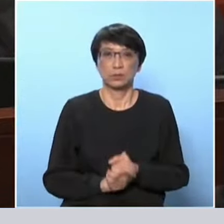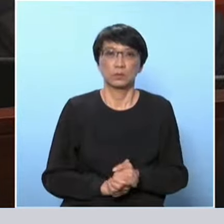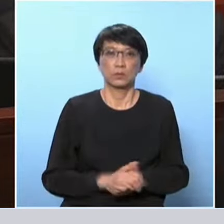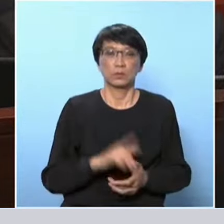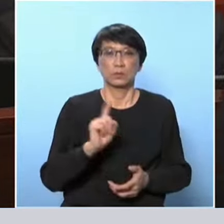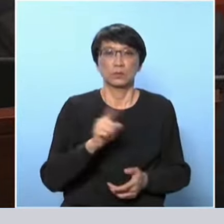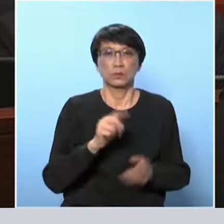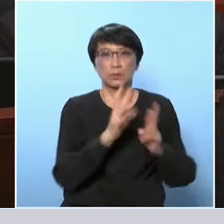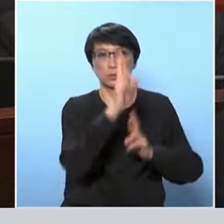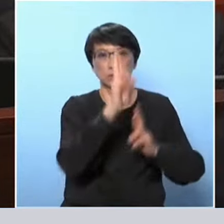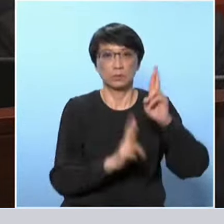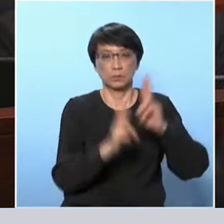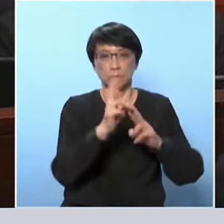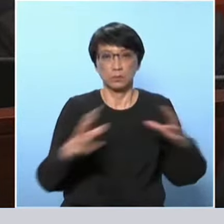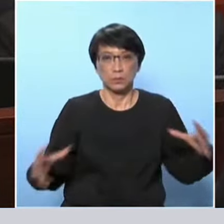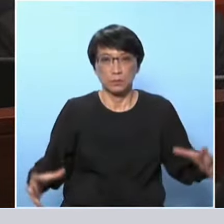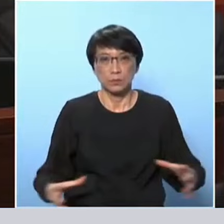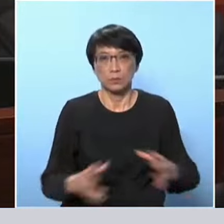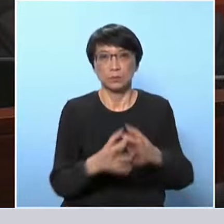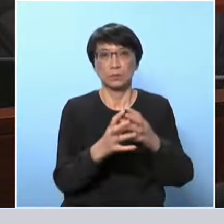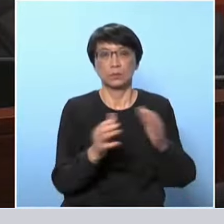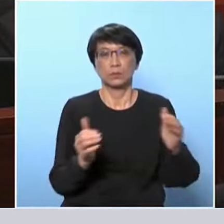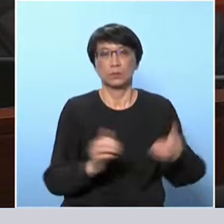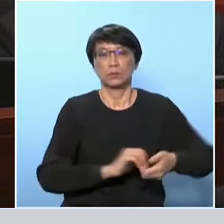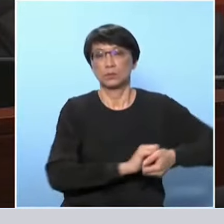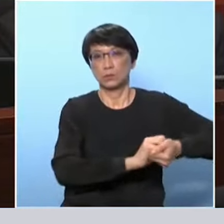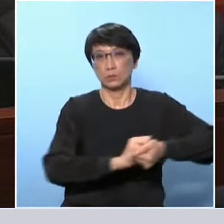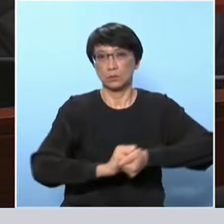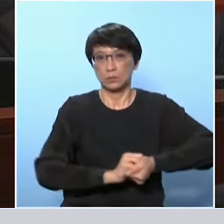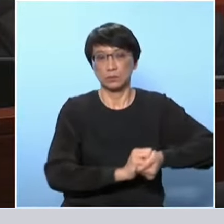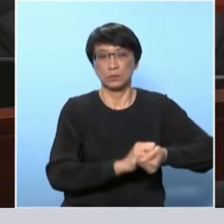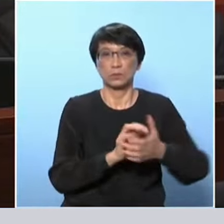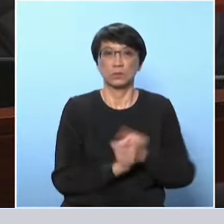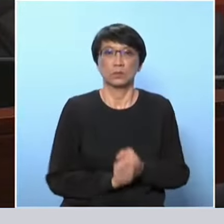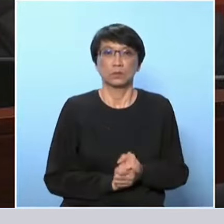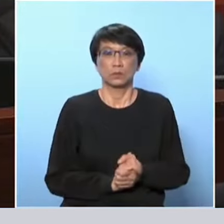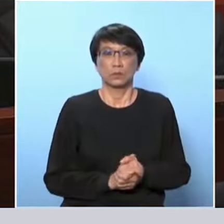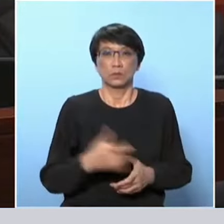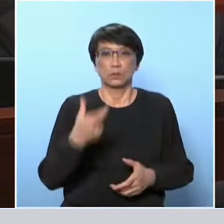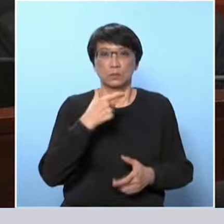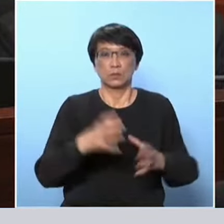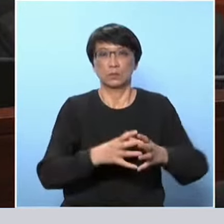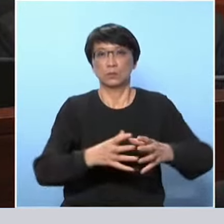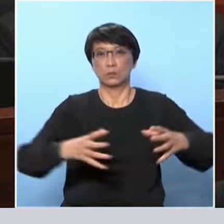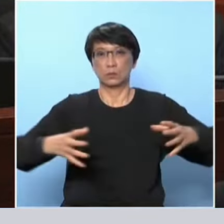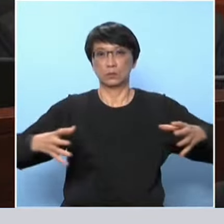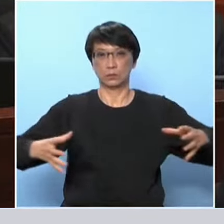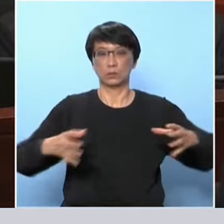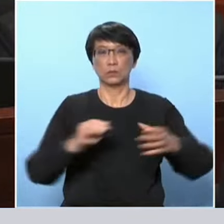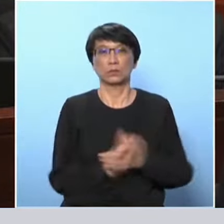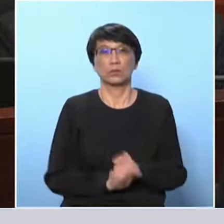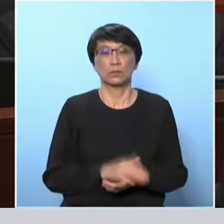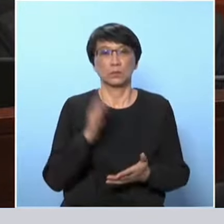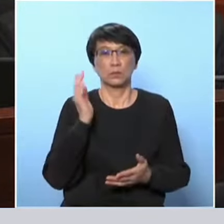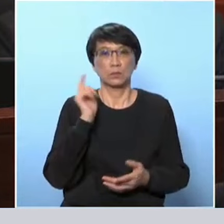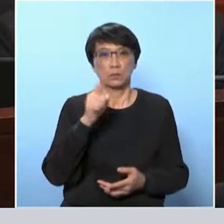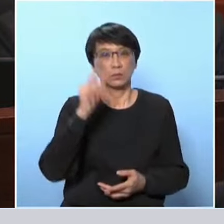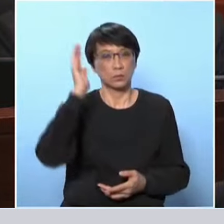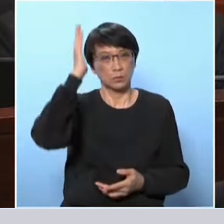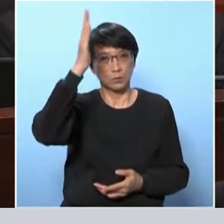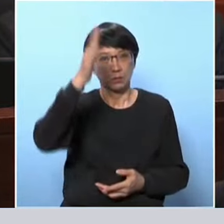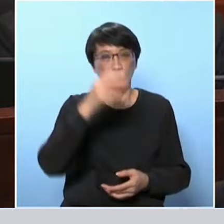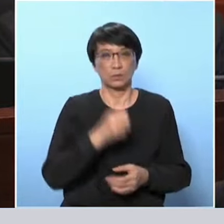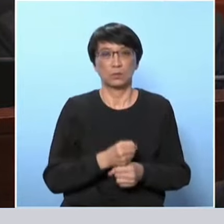同旁邊嘅城市一齊去互利互補，一齊咧係將個餅做大，一加一大於二。其實呢個係我哋未來所諗